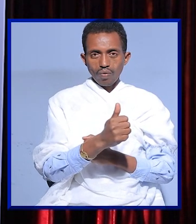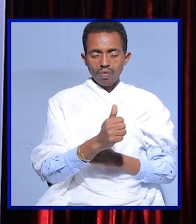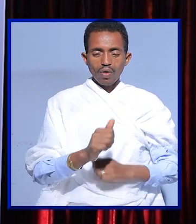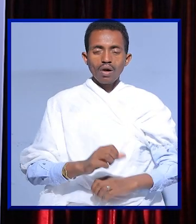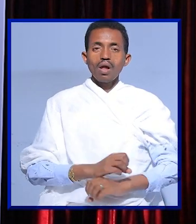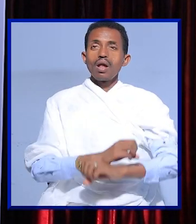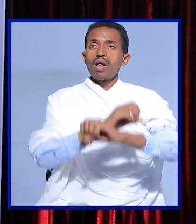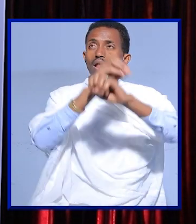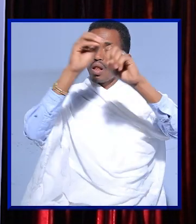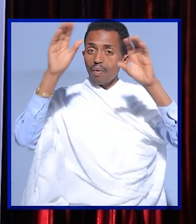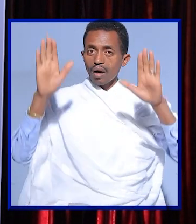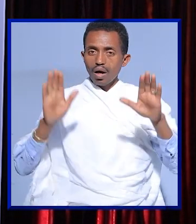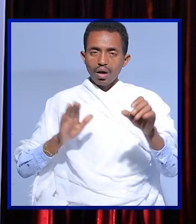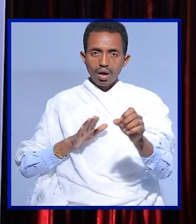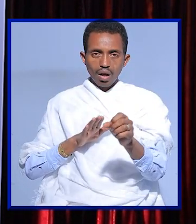ለብርሃኑ ያበቃን